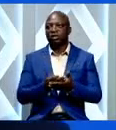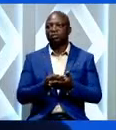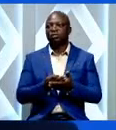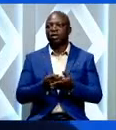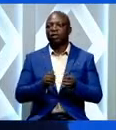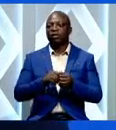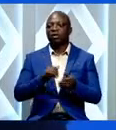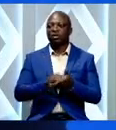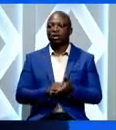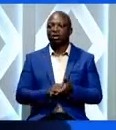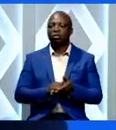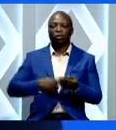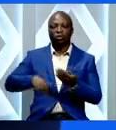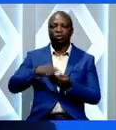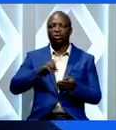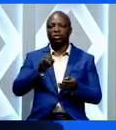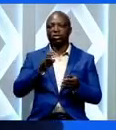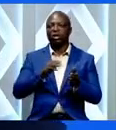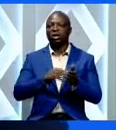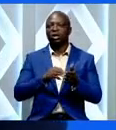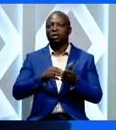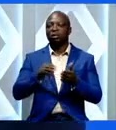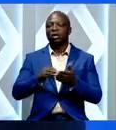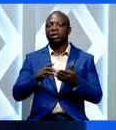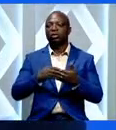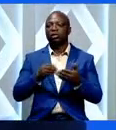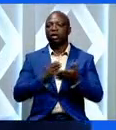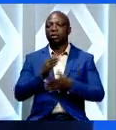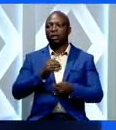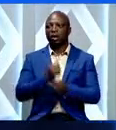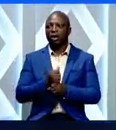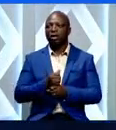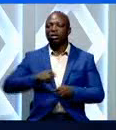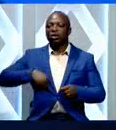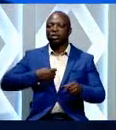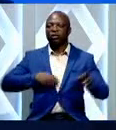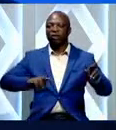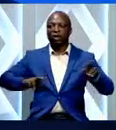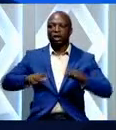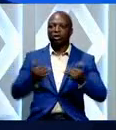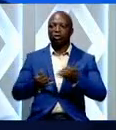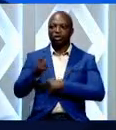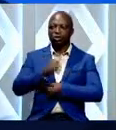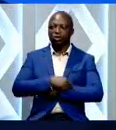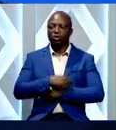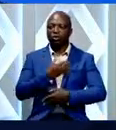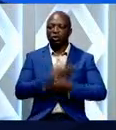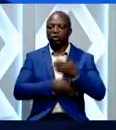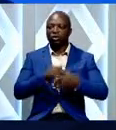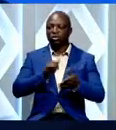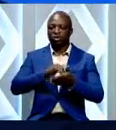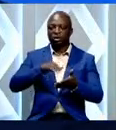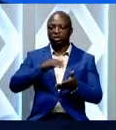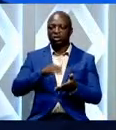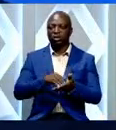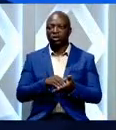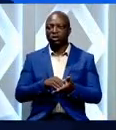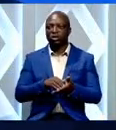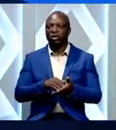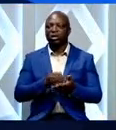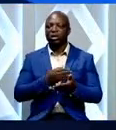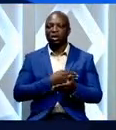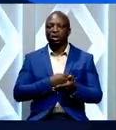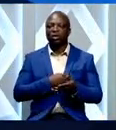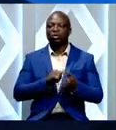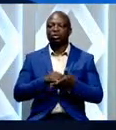gap autour de 100 milliards de dollars par an. Ce que nous avons réalisé aujourd'hui aux côtés d'Africa 50 et de ce